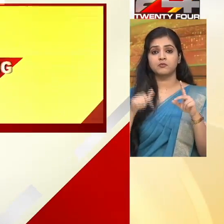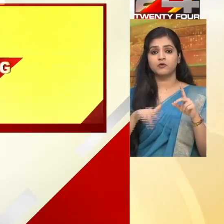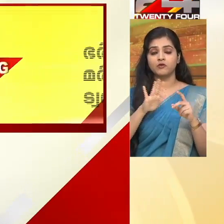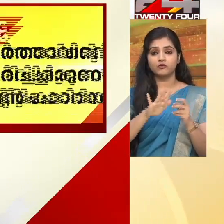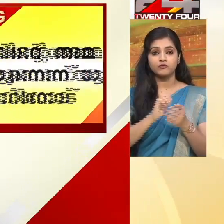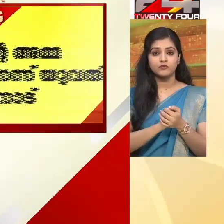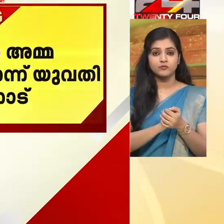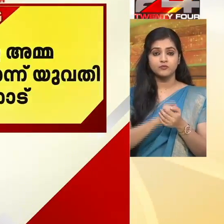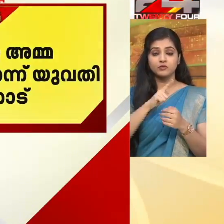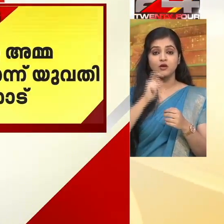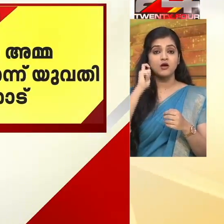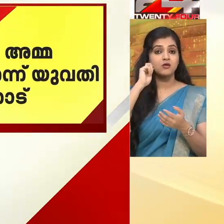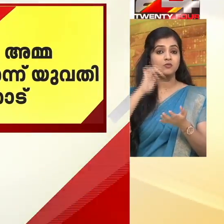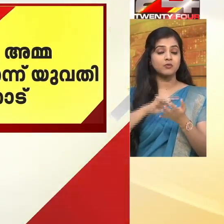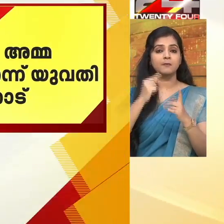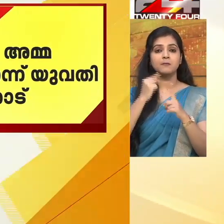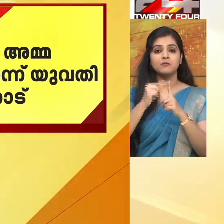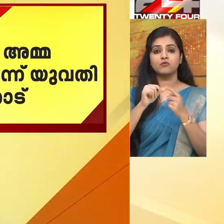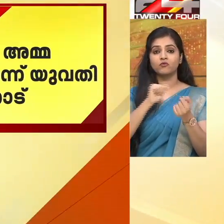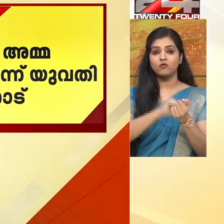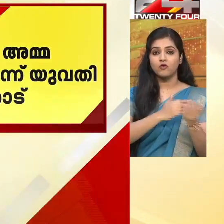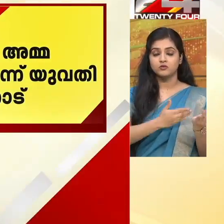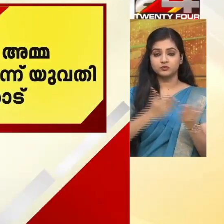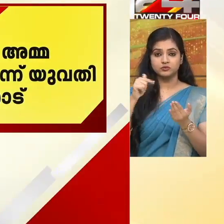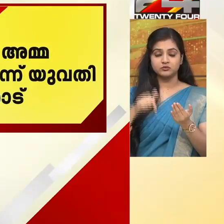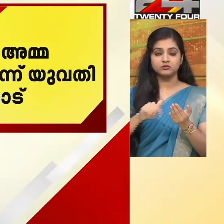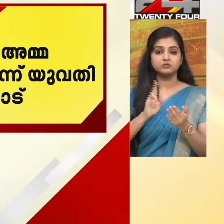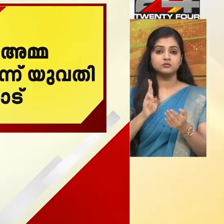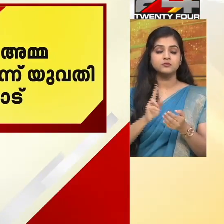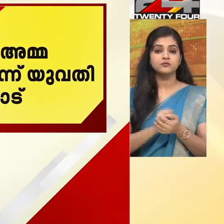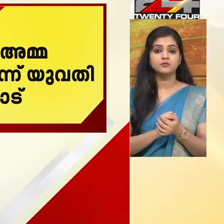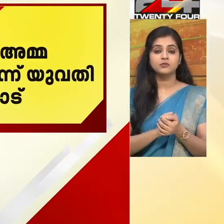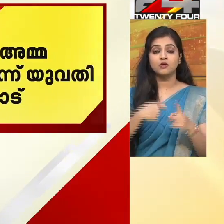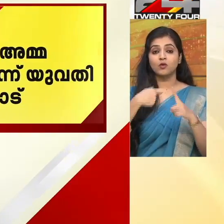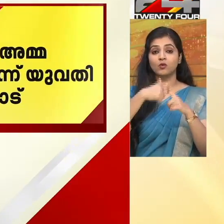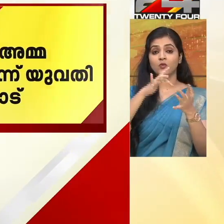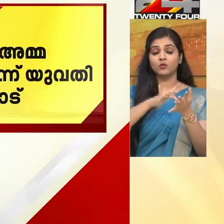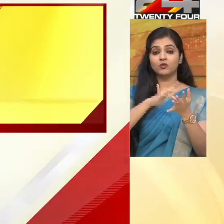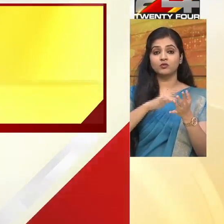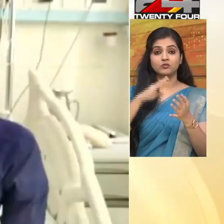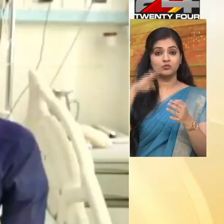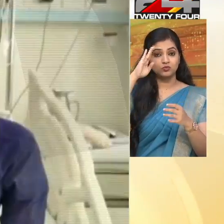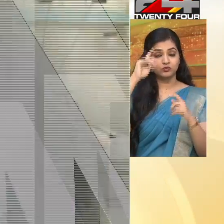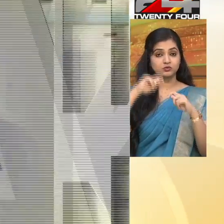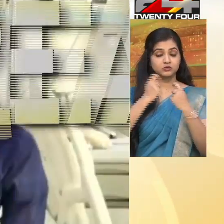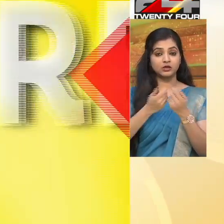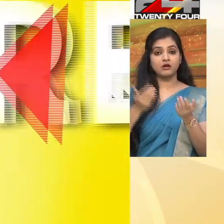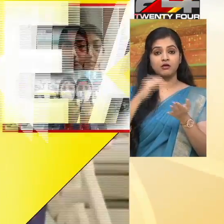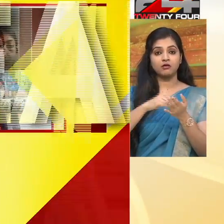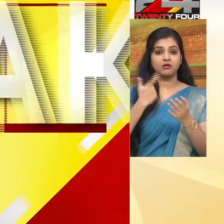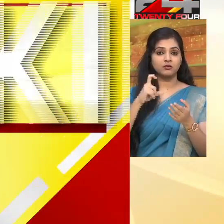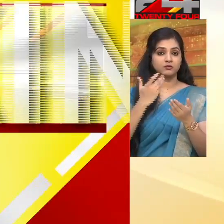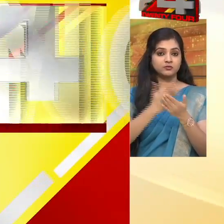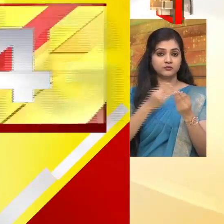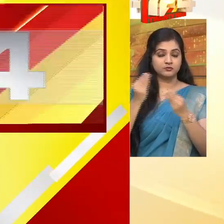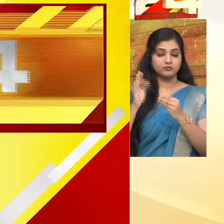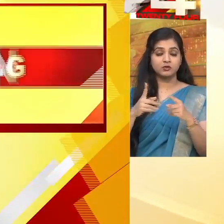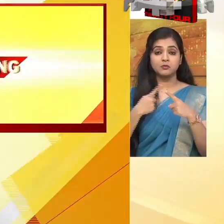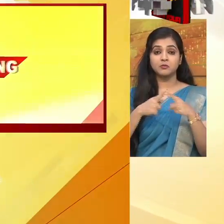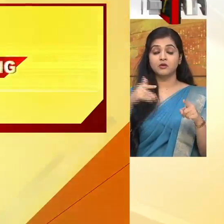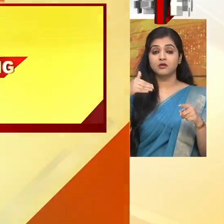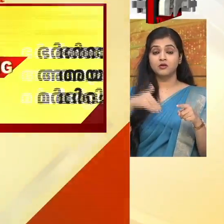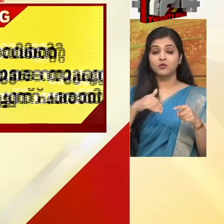ഇപ്പോൾ ഇവർ അങ്കമാലിയിലെ സ്വകാര്യ ആശുപത്രിയിൽ ചികിത്സയിൽ കഴിയുകയാണ്. കൊരട്ടി പോലീസിന് ഇതുമായി ബന്ധപ്പെട്ട വീണ്ടും പരാതി നൽകിയിട്ടുണ്ട്. എന്നാൽ ഇപ്പോഴും